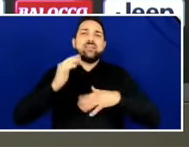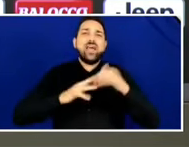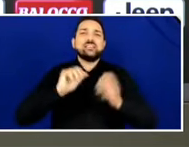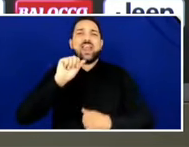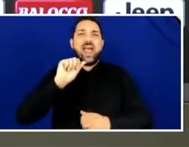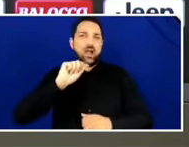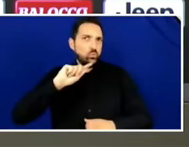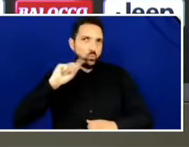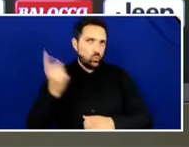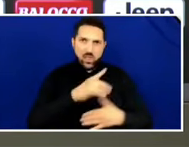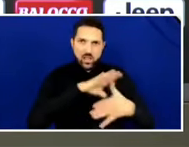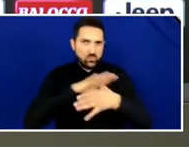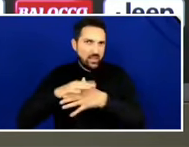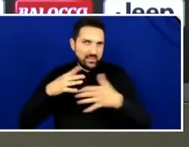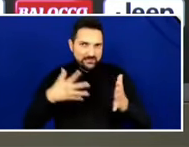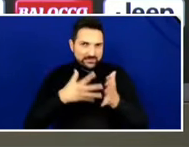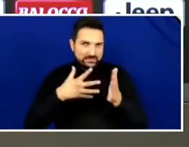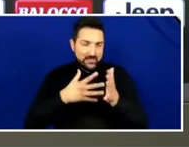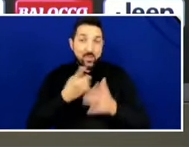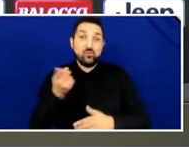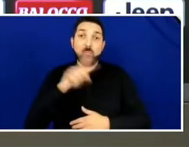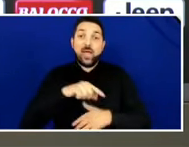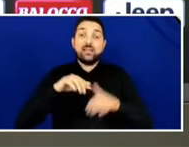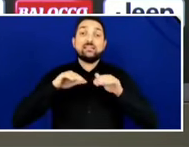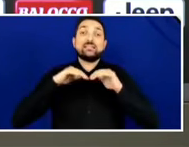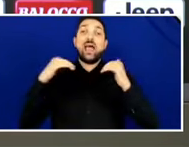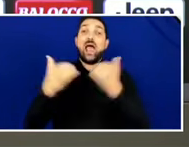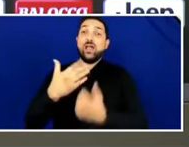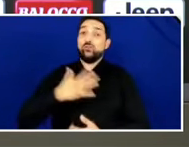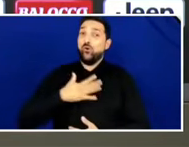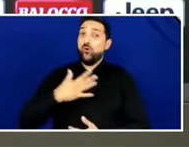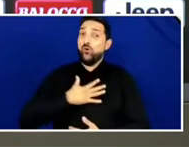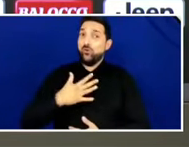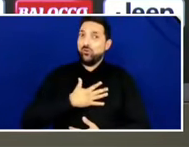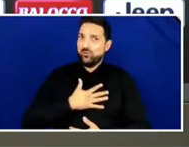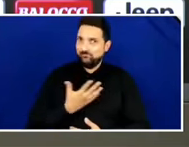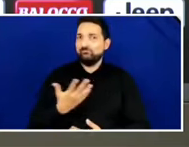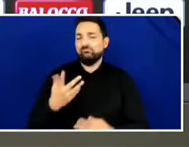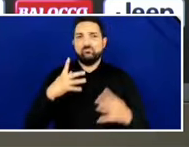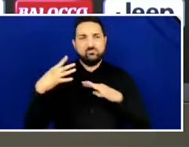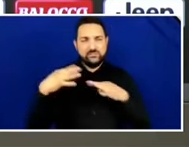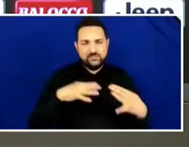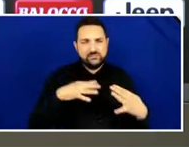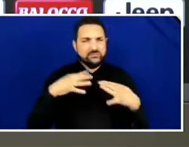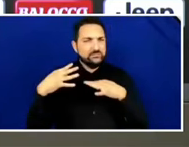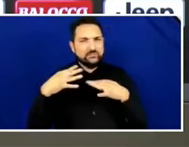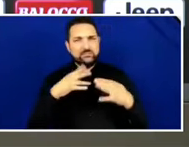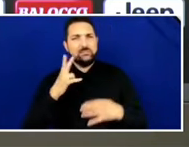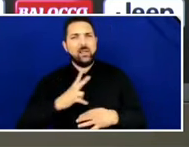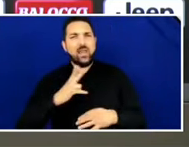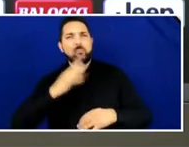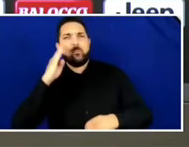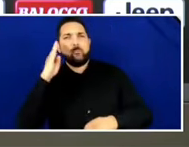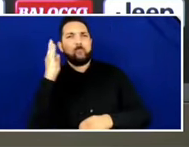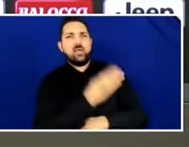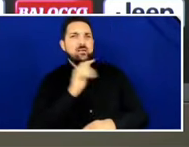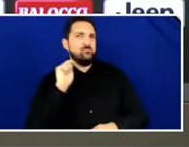nostro pubblico cercando alla fine avere sempre il risultato che vogliamo che è quello